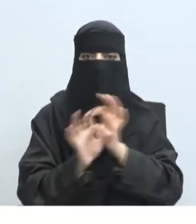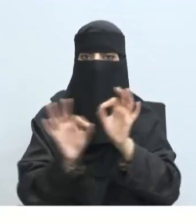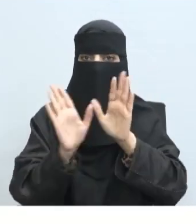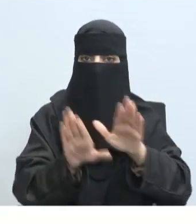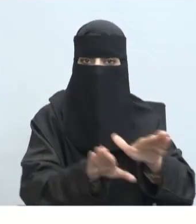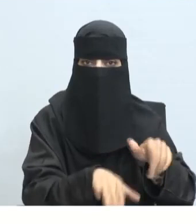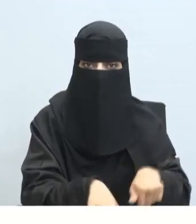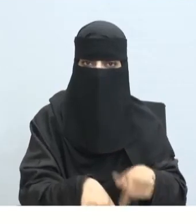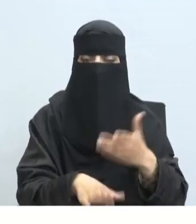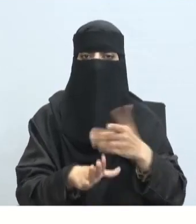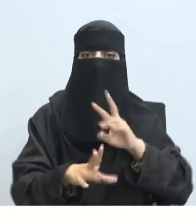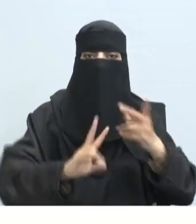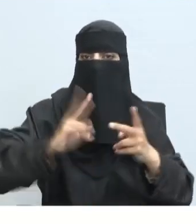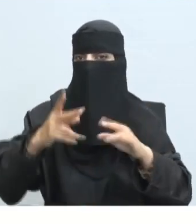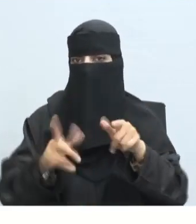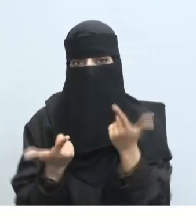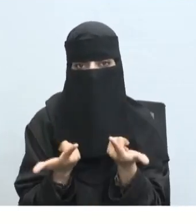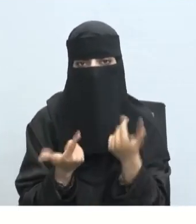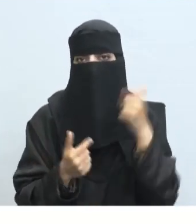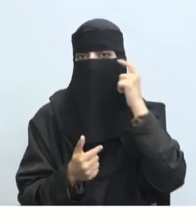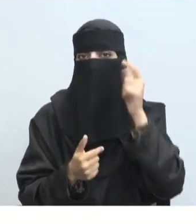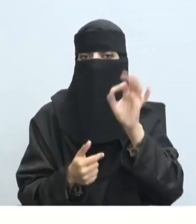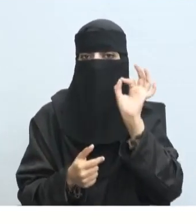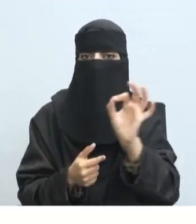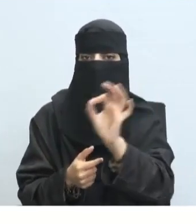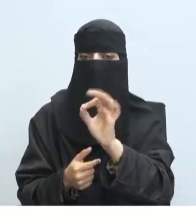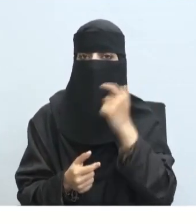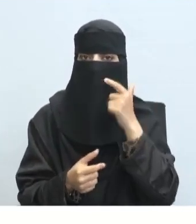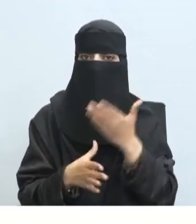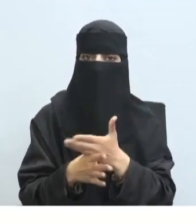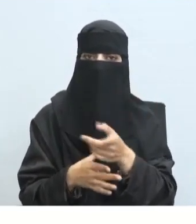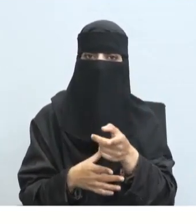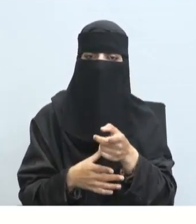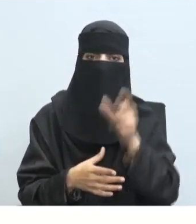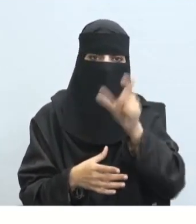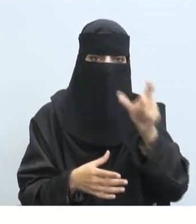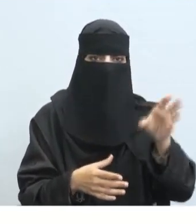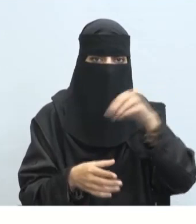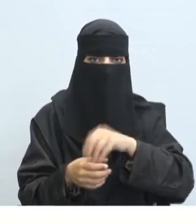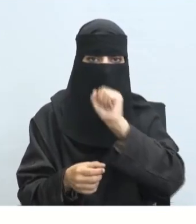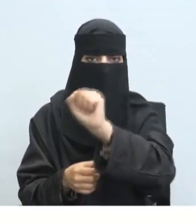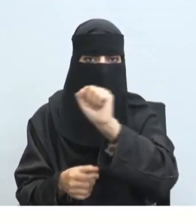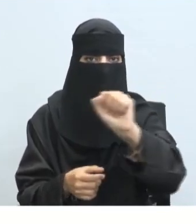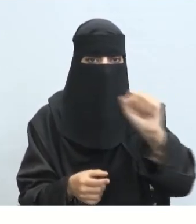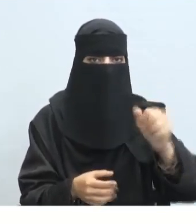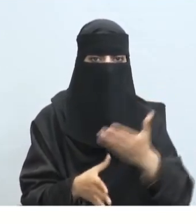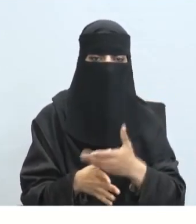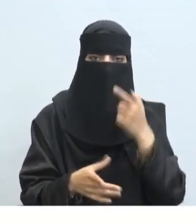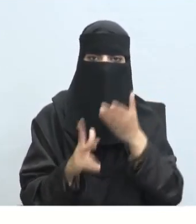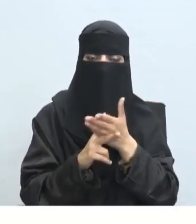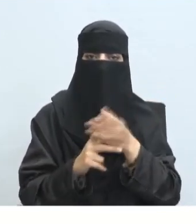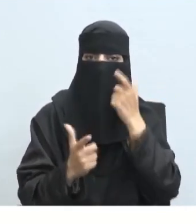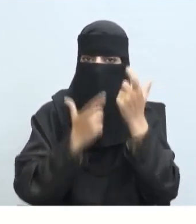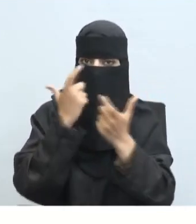وايضا ما الذي يميزها وبالتالي نستطيع ان نحط او نضع الاشخاص في اماكن صحيحه وبالتالي من خلال